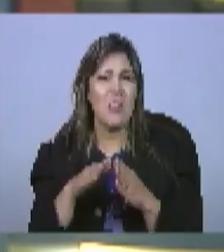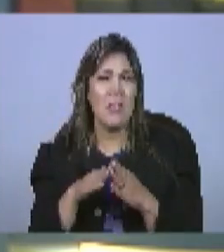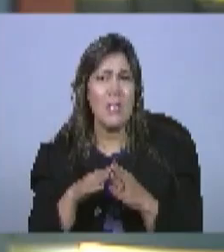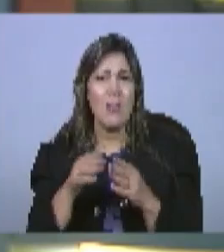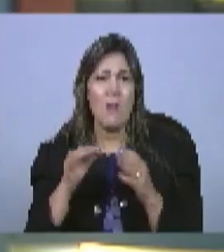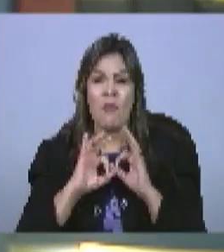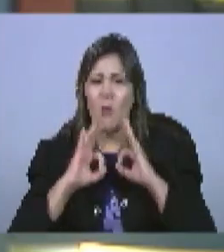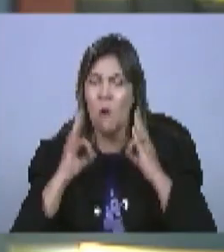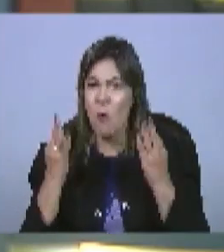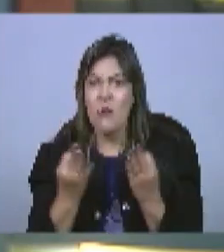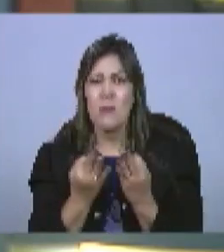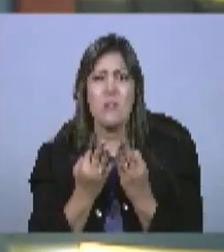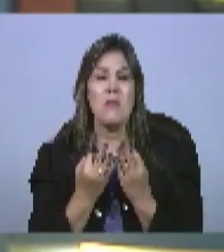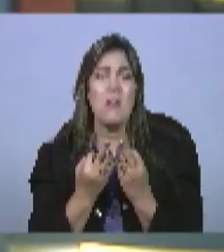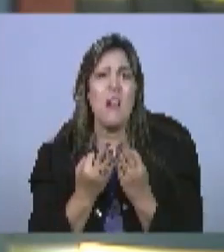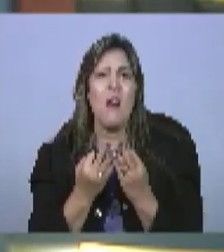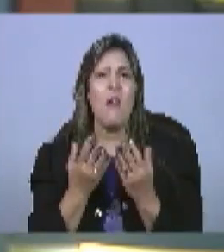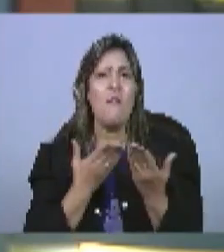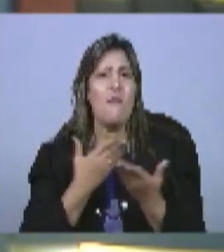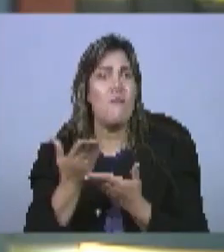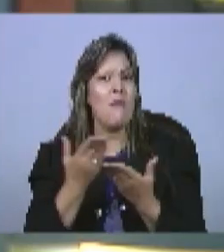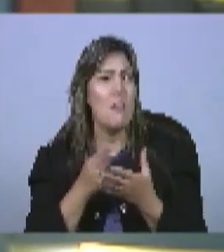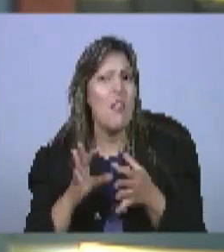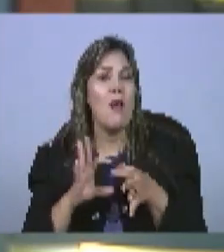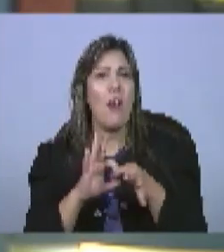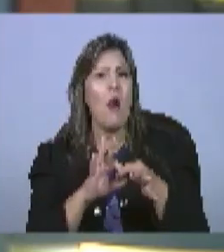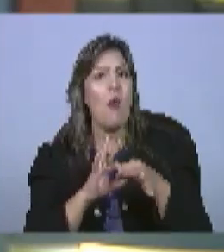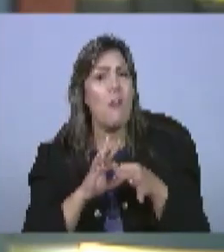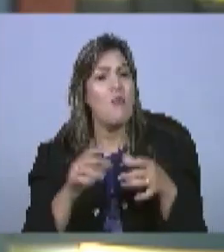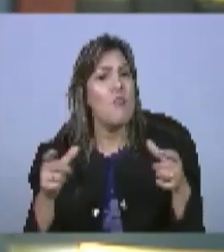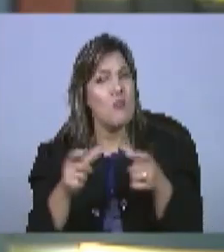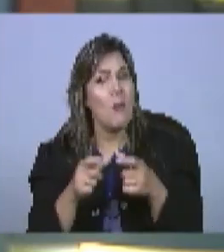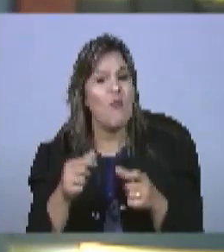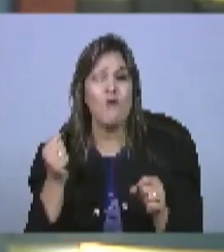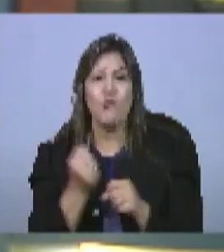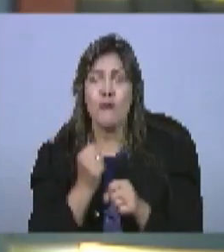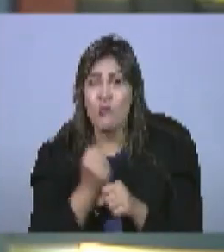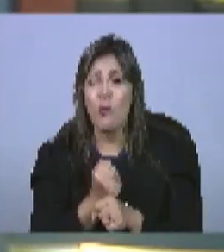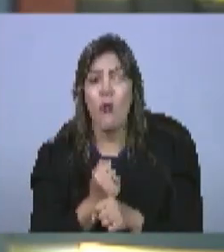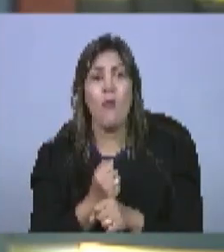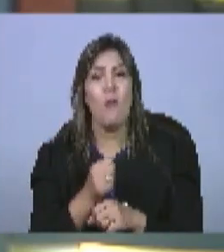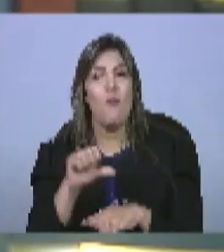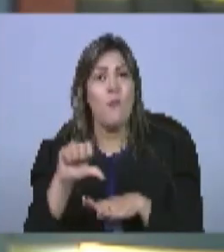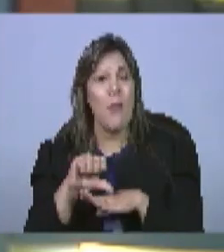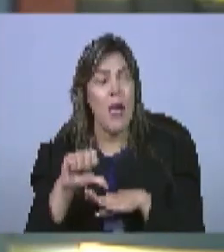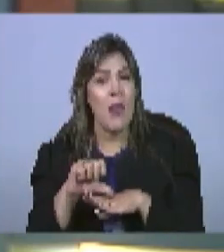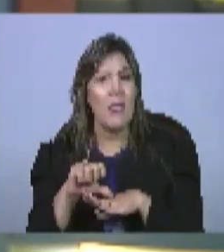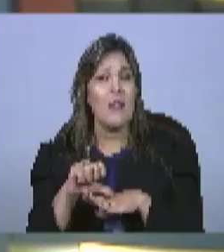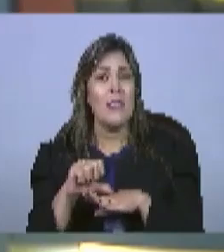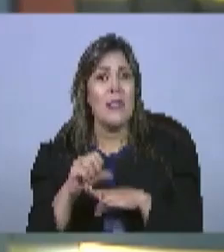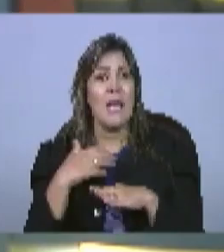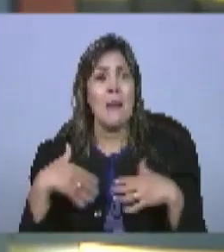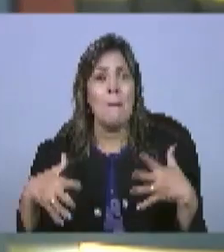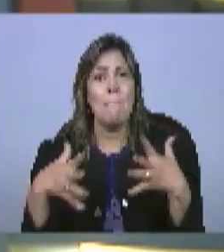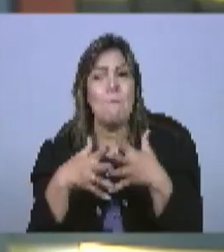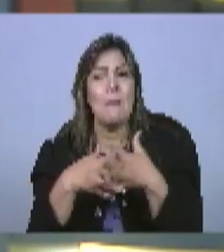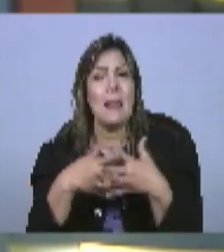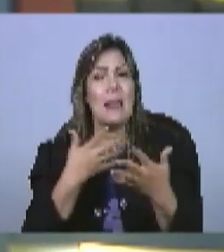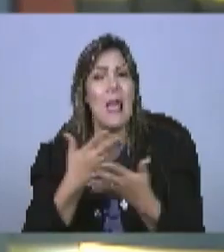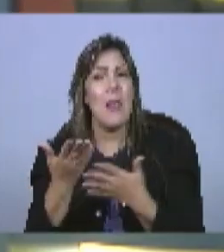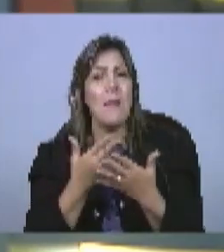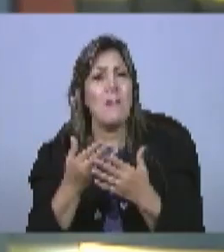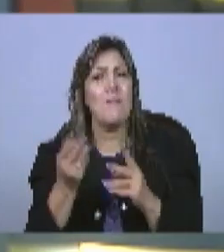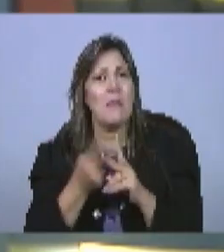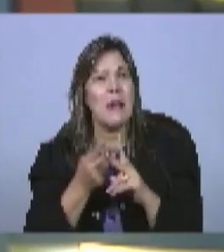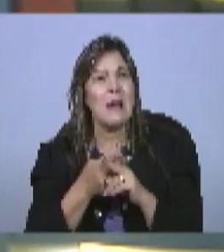اجواء الاسره او في العلاقات الاجتماعيه او في الشغل او في اماكن ا احنا بنتعامل فيها مع الناس